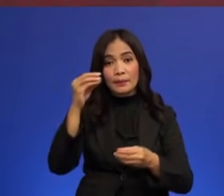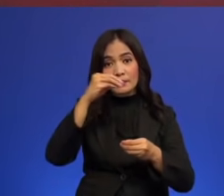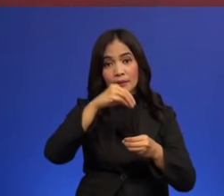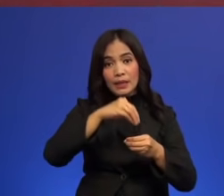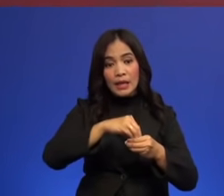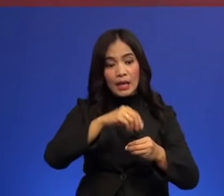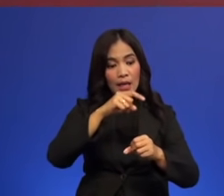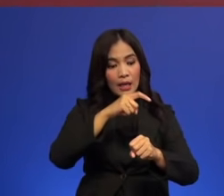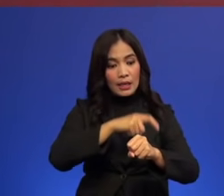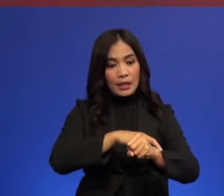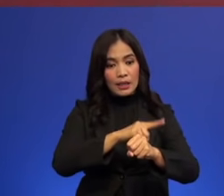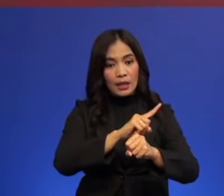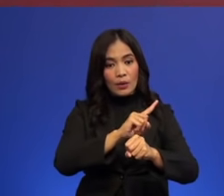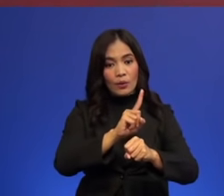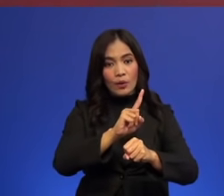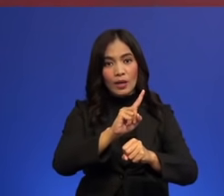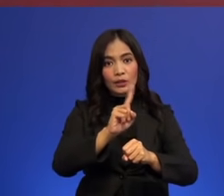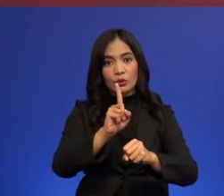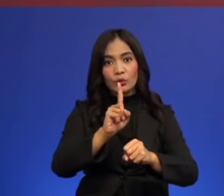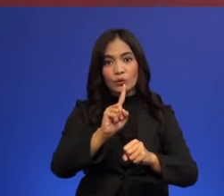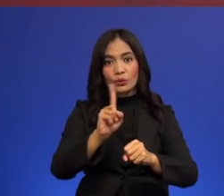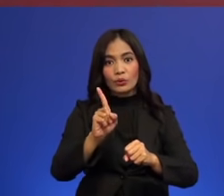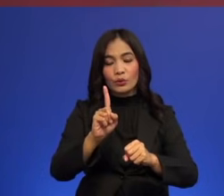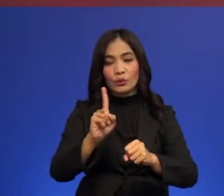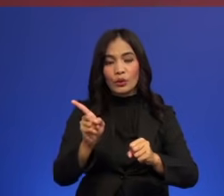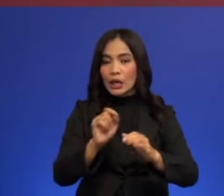Dalam detak waktu